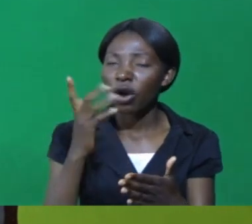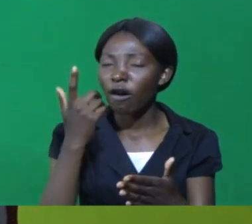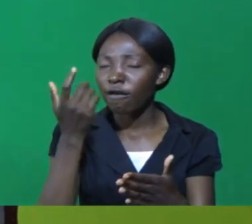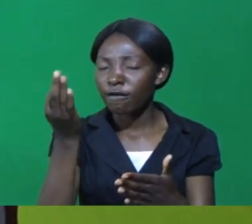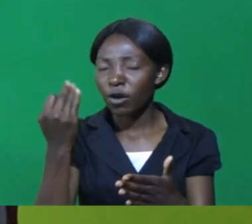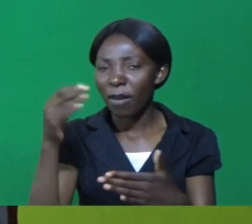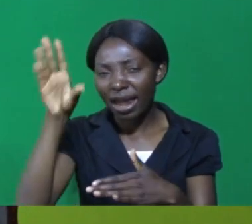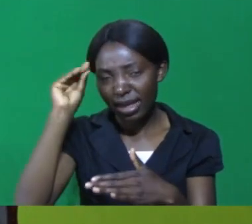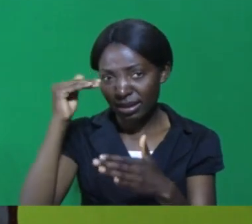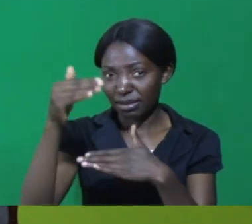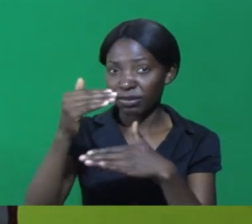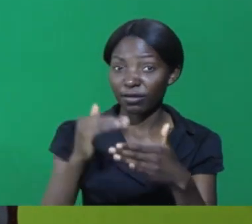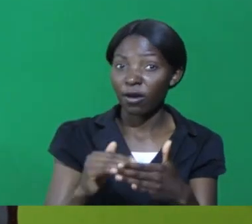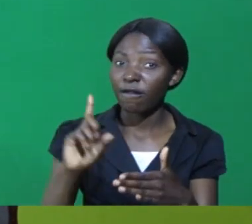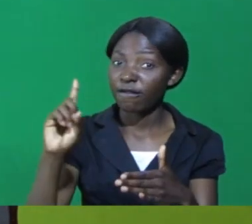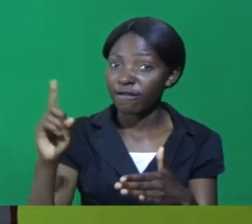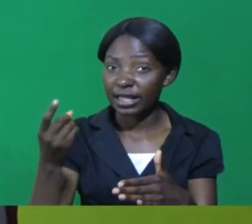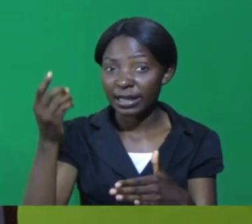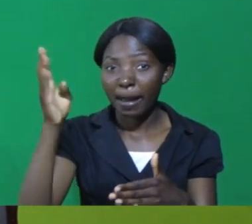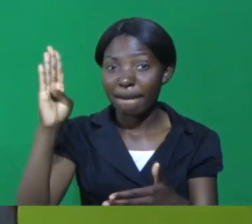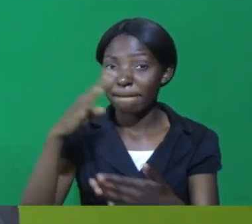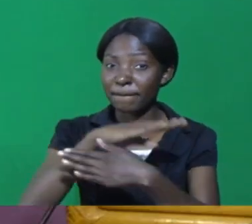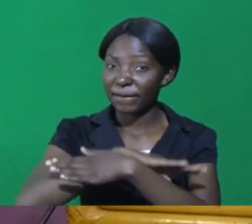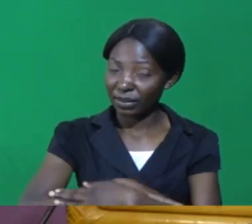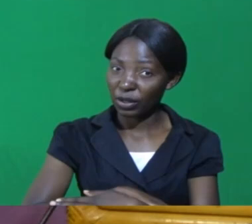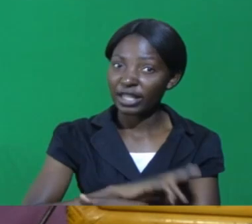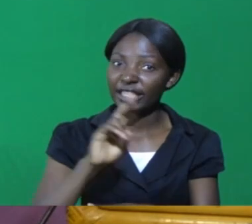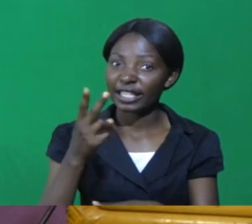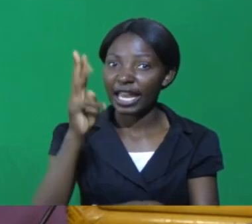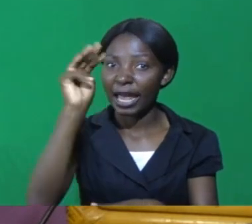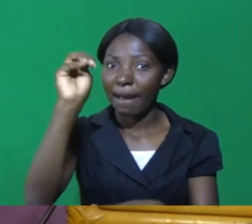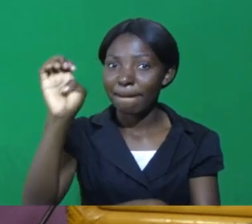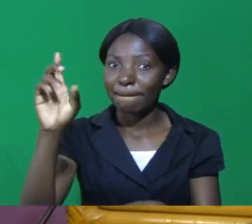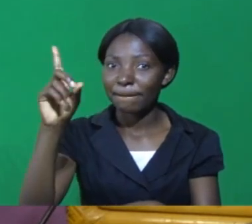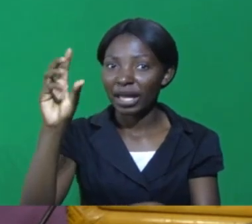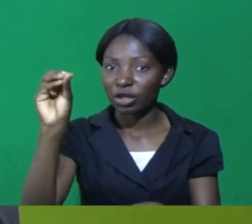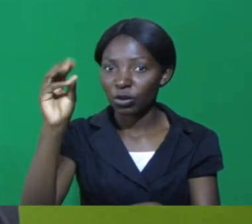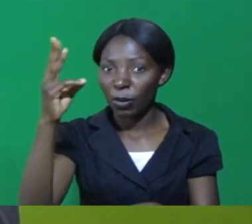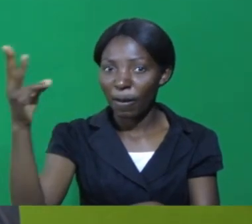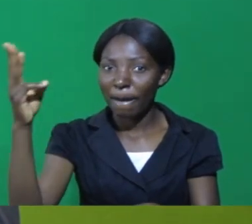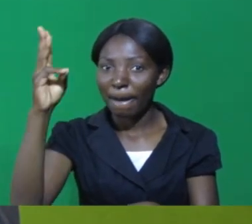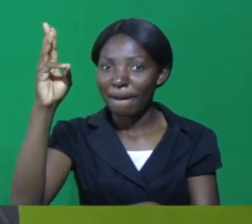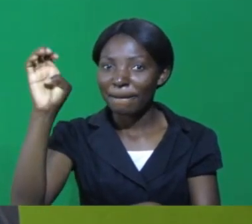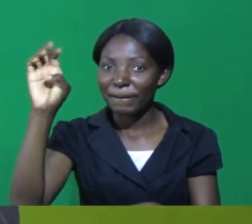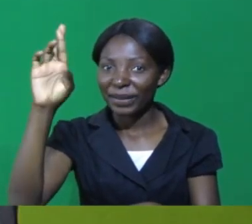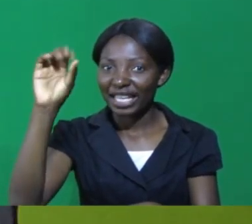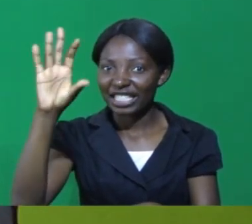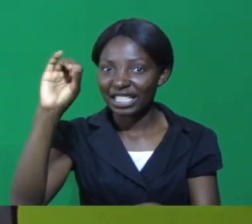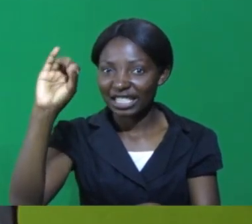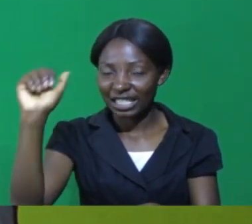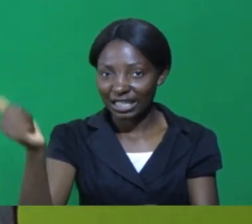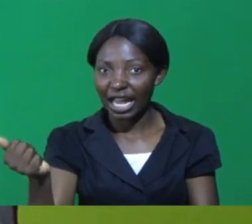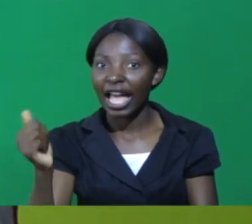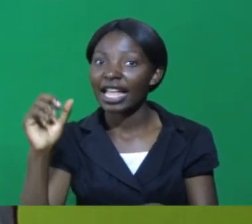kuti Bhabhironi yakateerwa neumambo hweMedo-Persia. Ndizvozvo. Medo-Persia ikateerwa neumambo